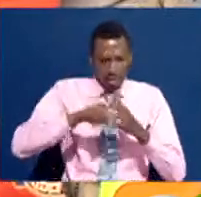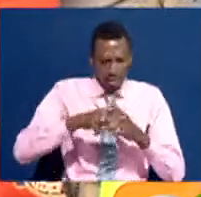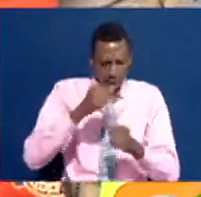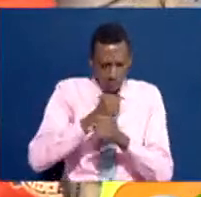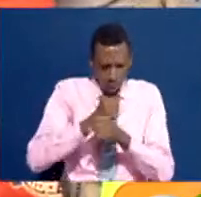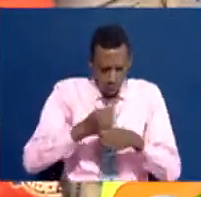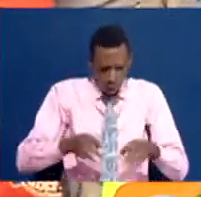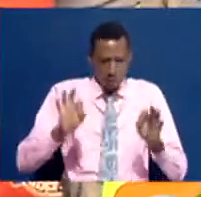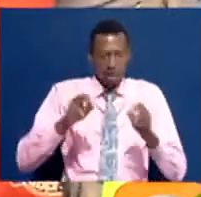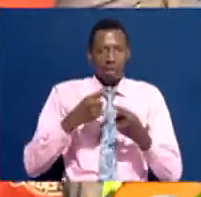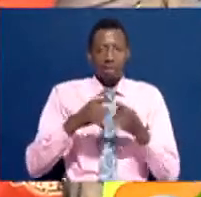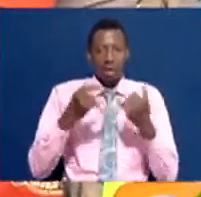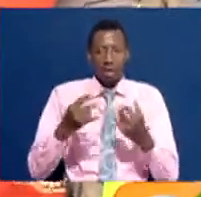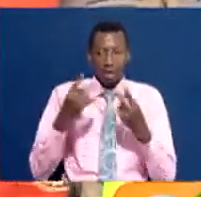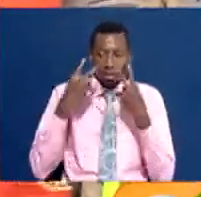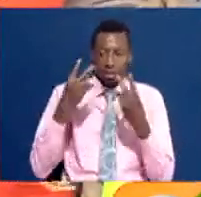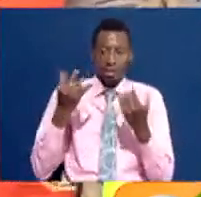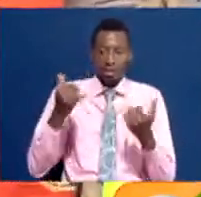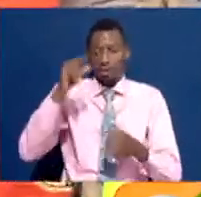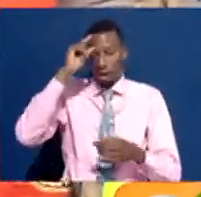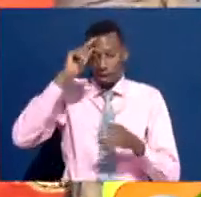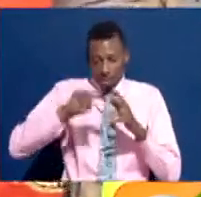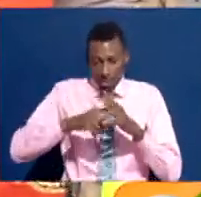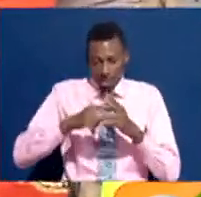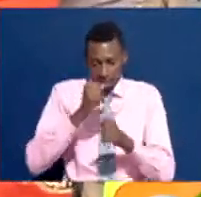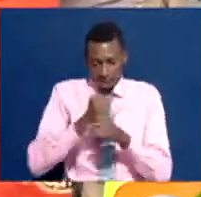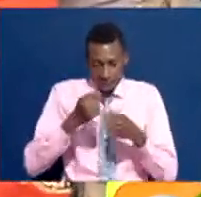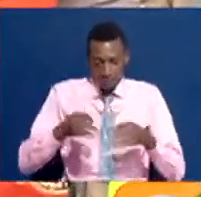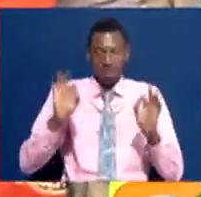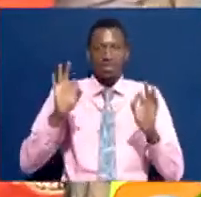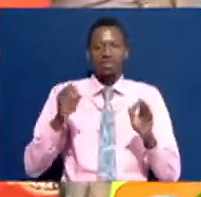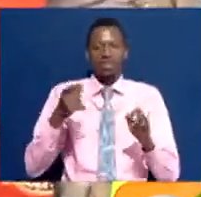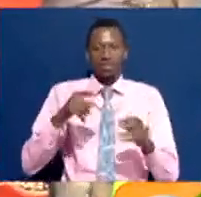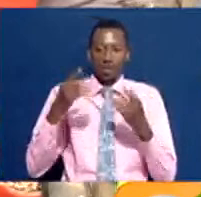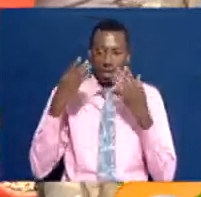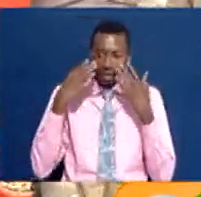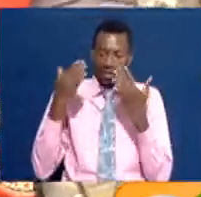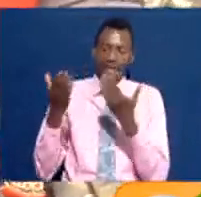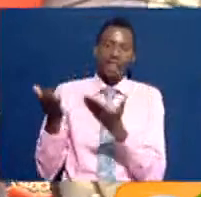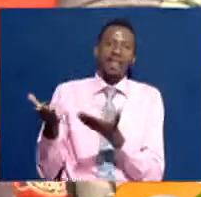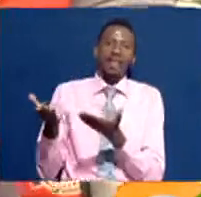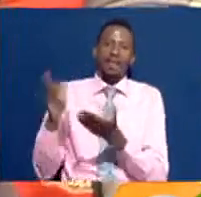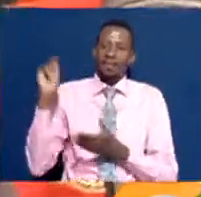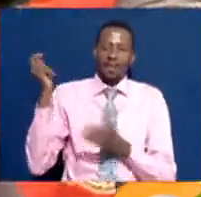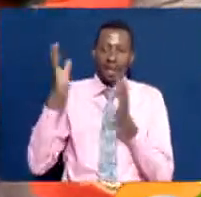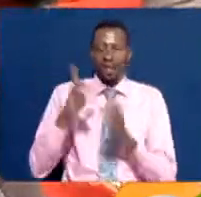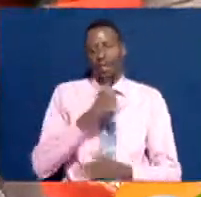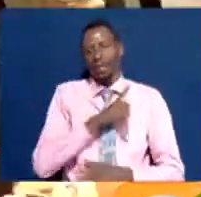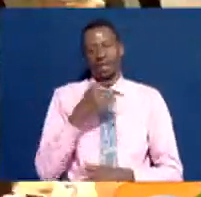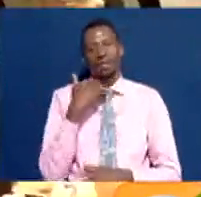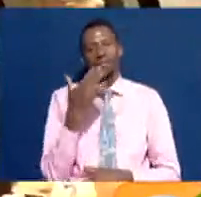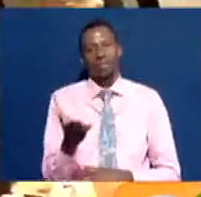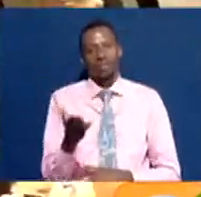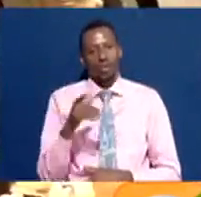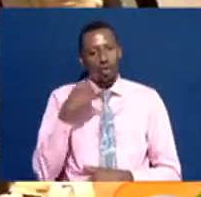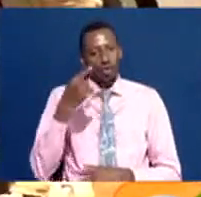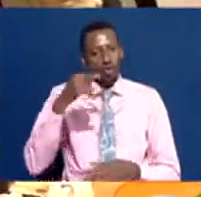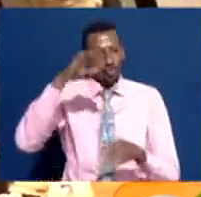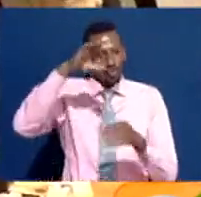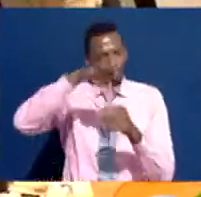officially. Sasa inaonekana sasa ndio imeanza kazi officially. Na hiyo ndio tunaona Wakenya wana bahati wenye